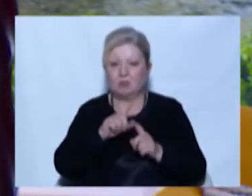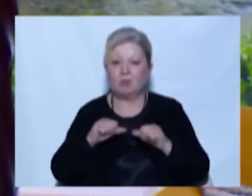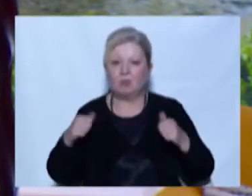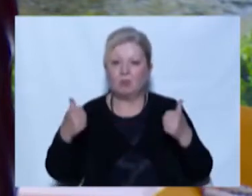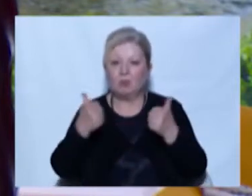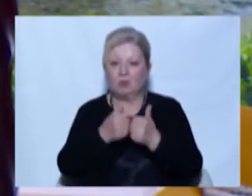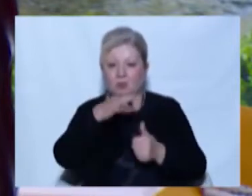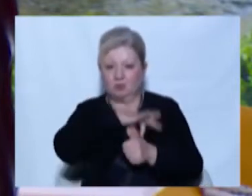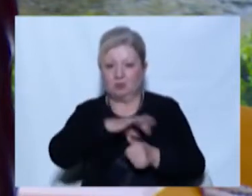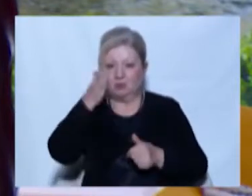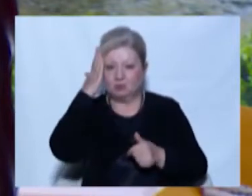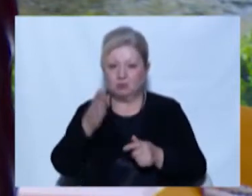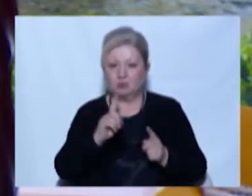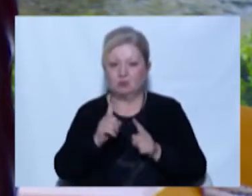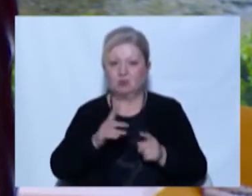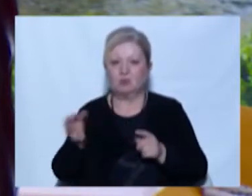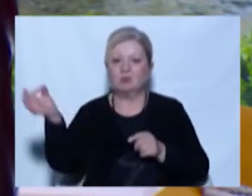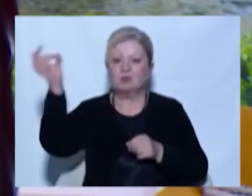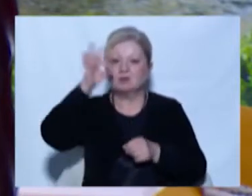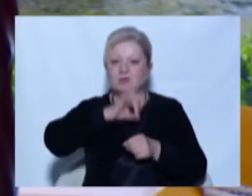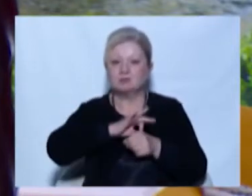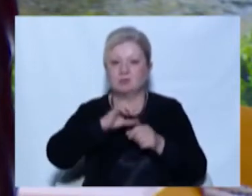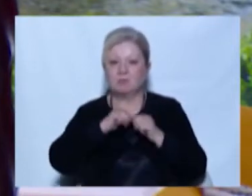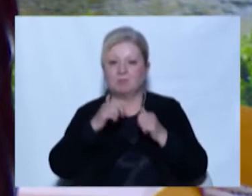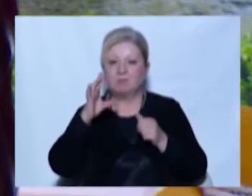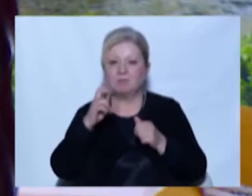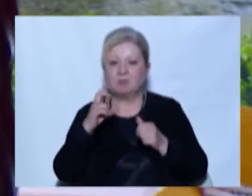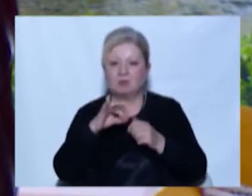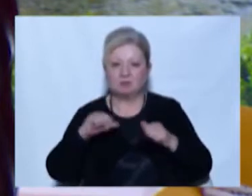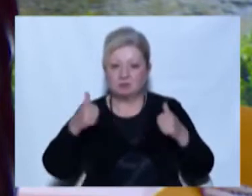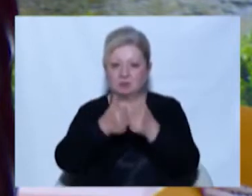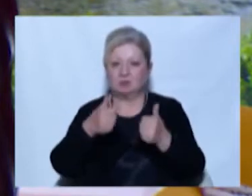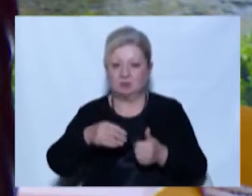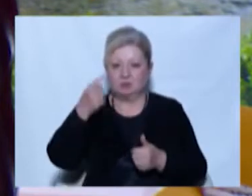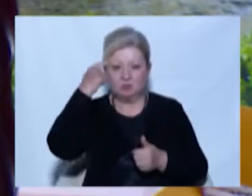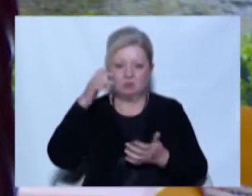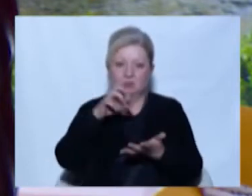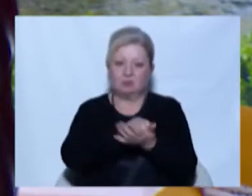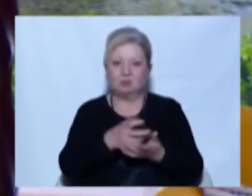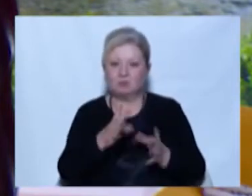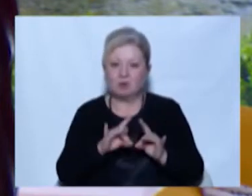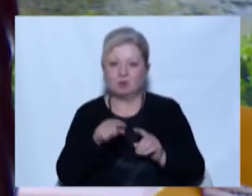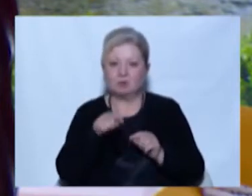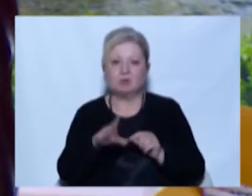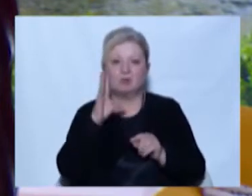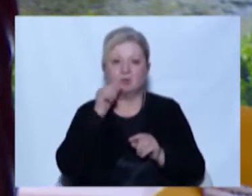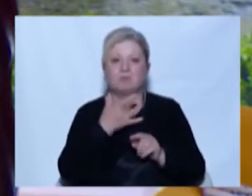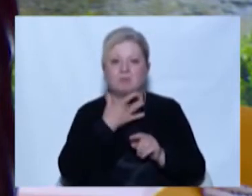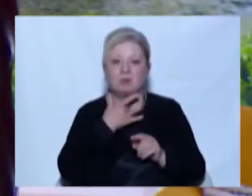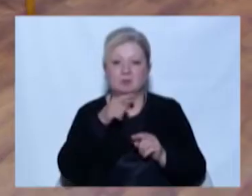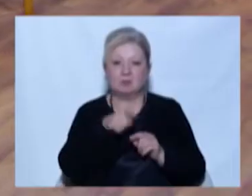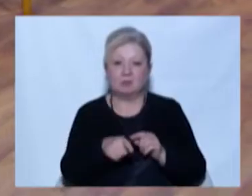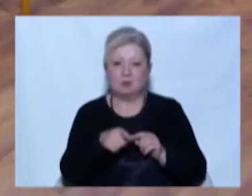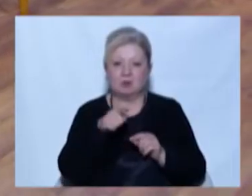შედეგს გამოიღებდა და დასავლეთ ბერლინის დაკავებას მოახერხებდა, მაგრამ ბერლინის მაშინდელმა მერმა ერნსტ